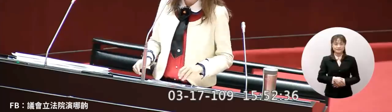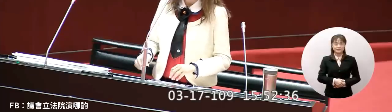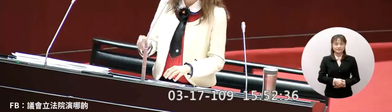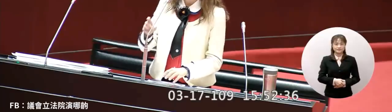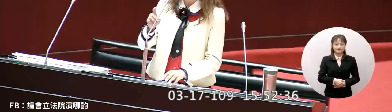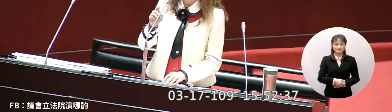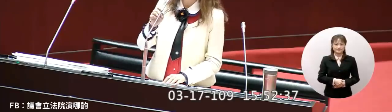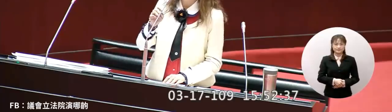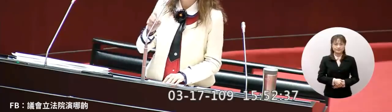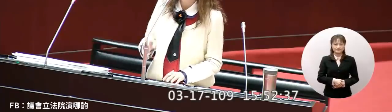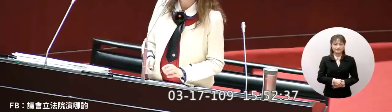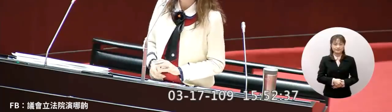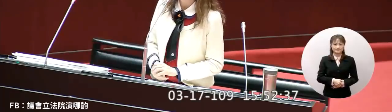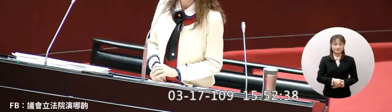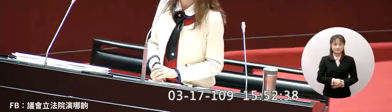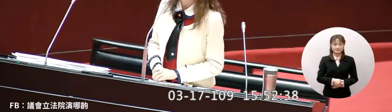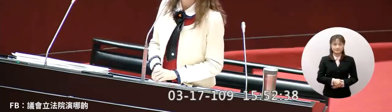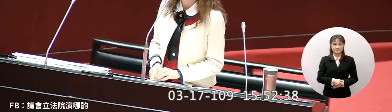部长。